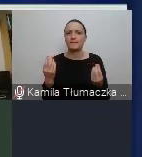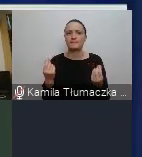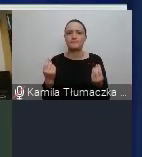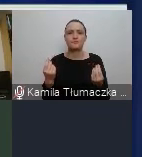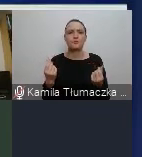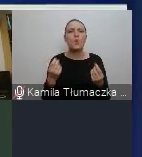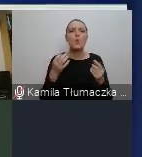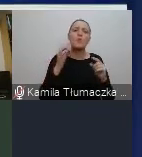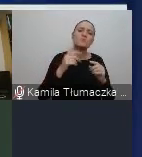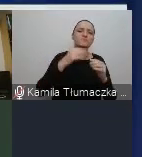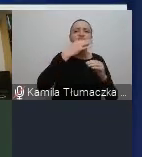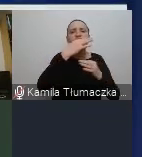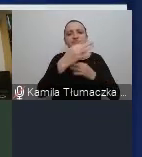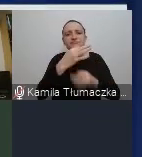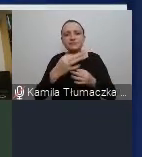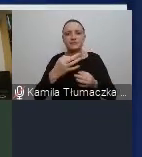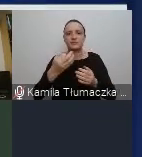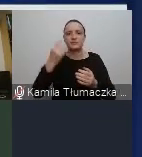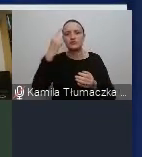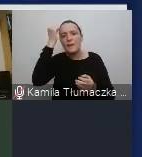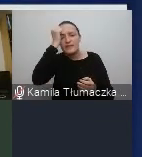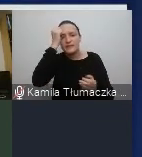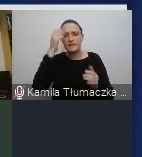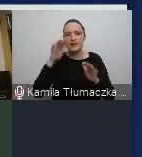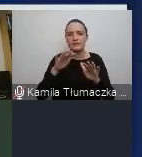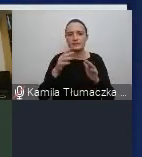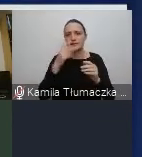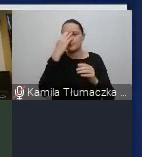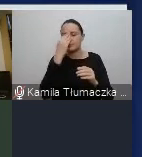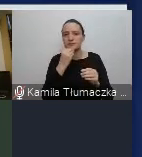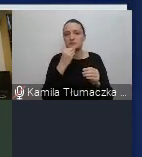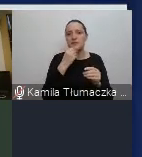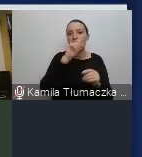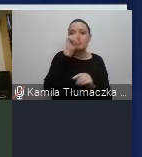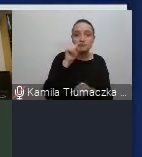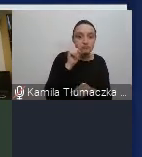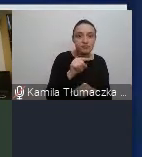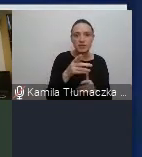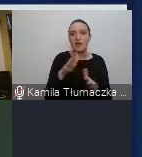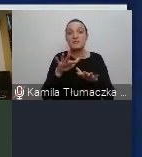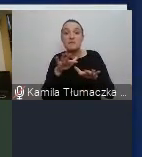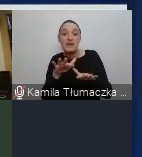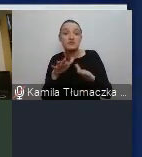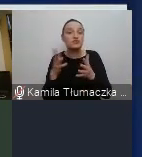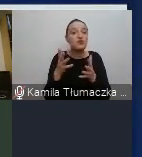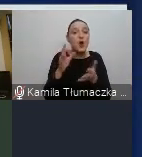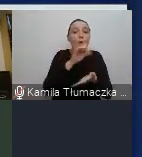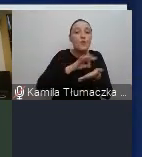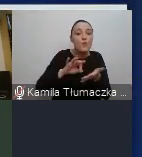takie quizy, fiszki, o, na przykład tutaj z zagadkami, tak? Miejsce, w którym gotuje się